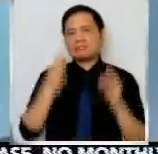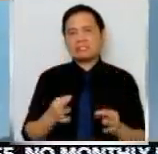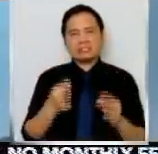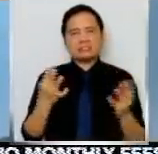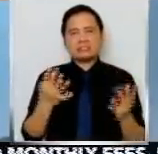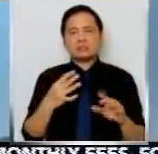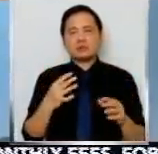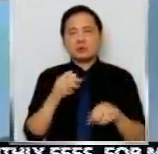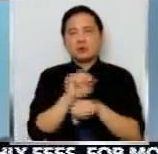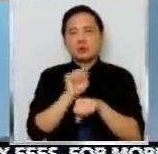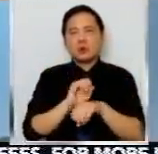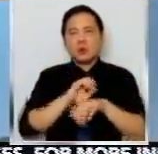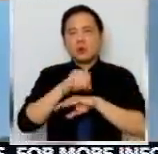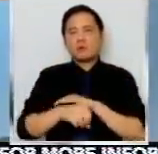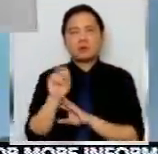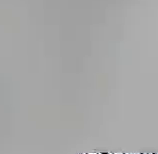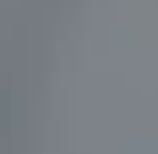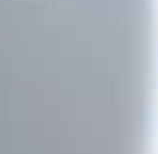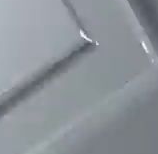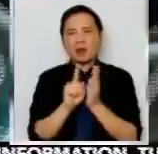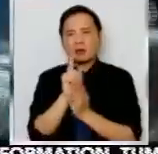oras. Yan po ang aking tinutukan.